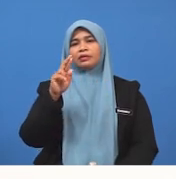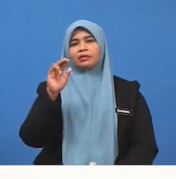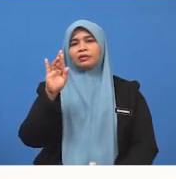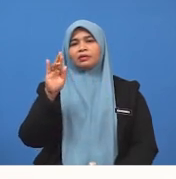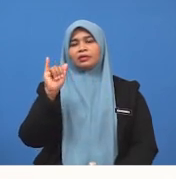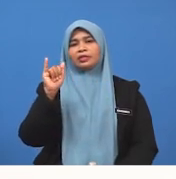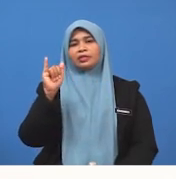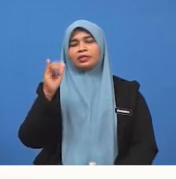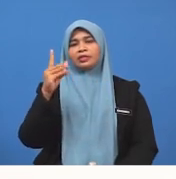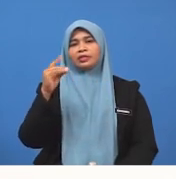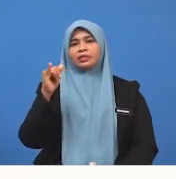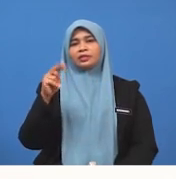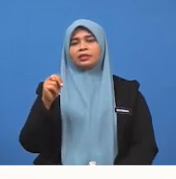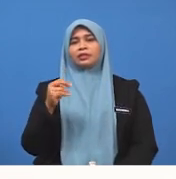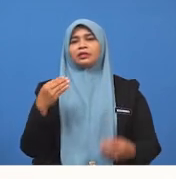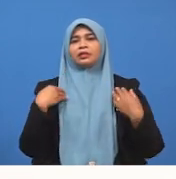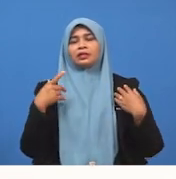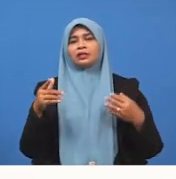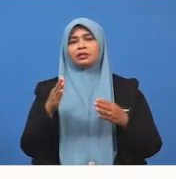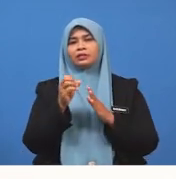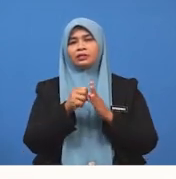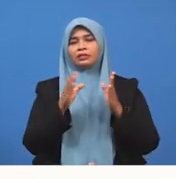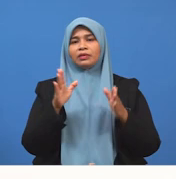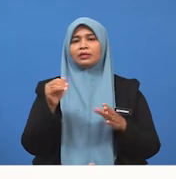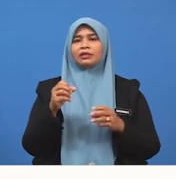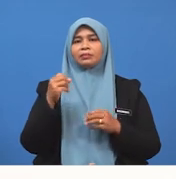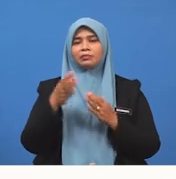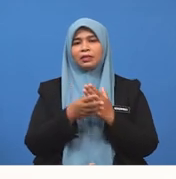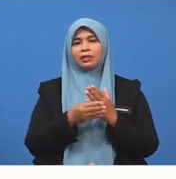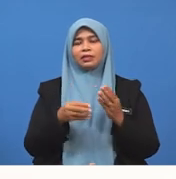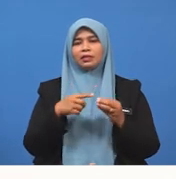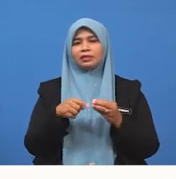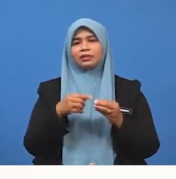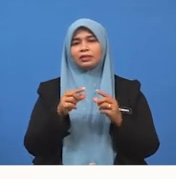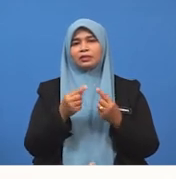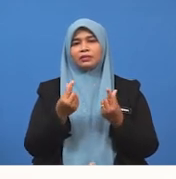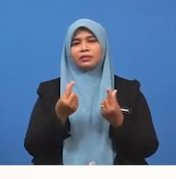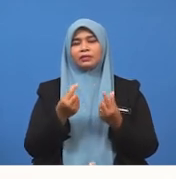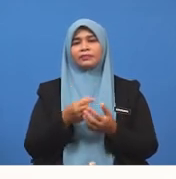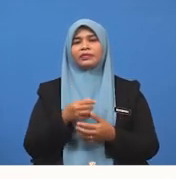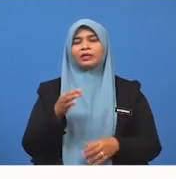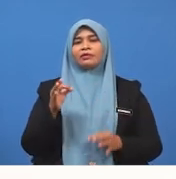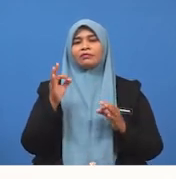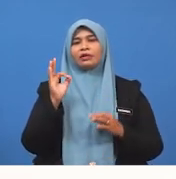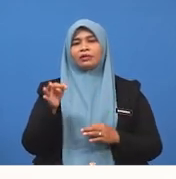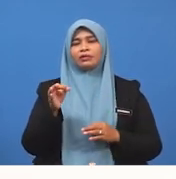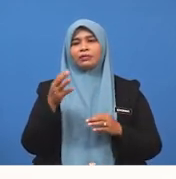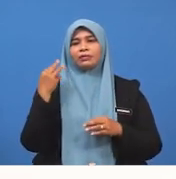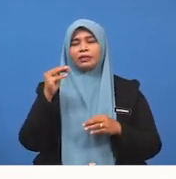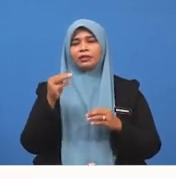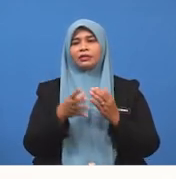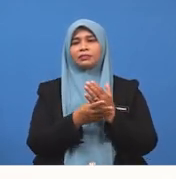yang Mahe tentang siluk belo Alquran faktor utama mereka Mahe dalam